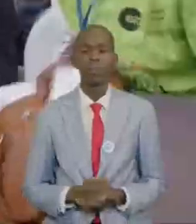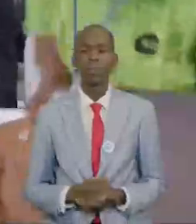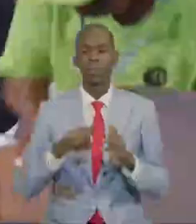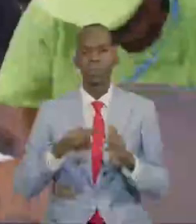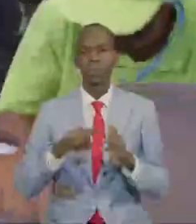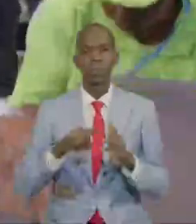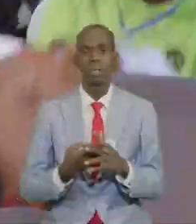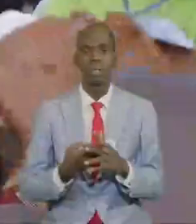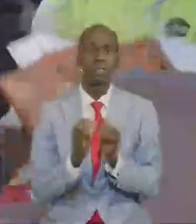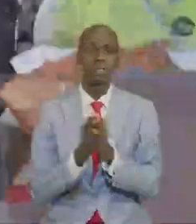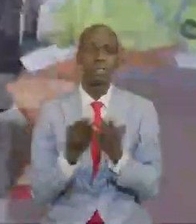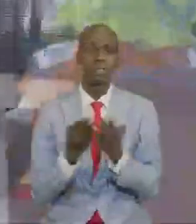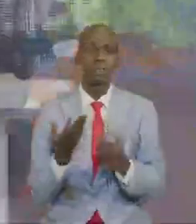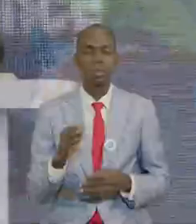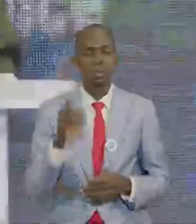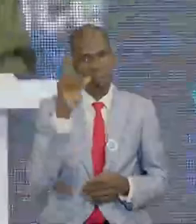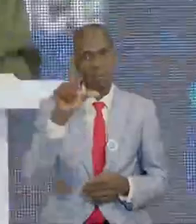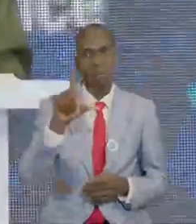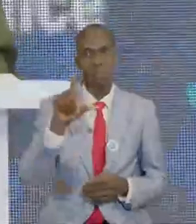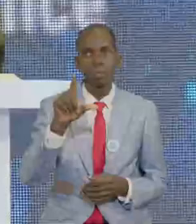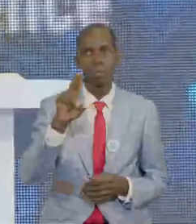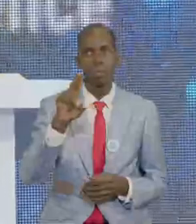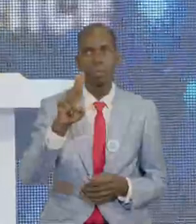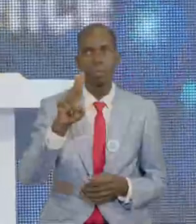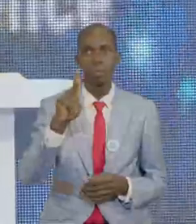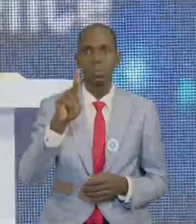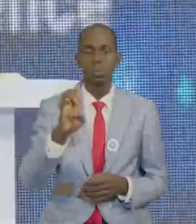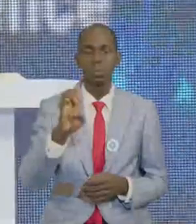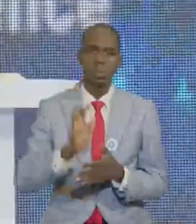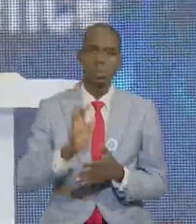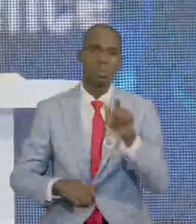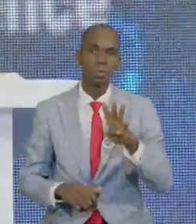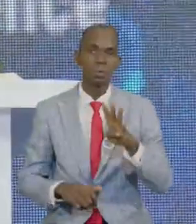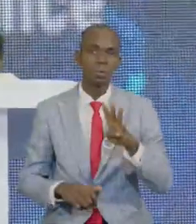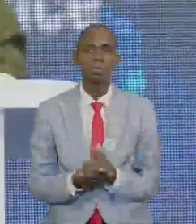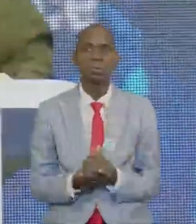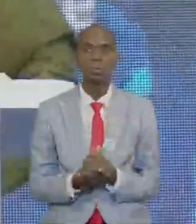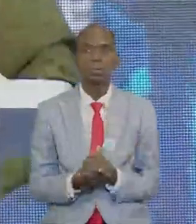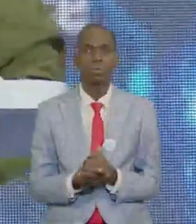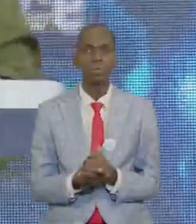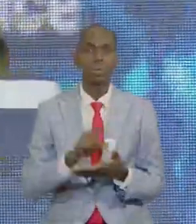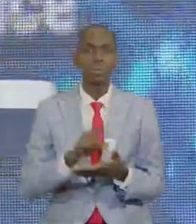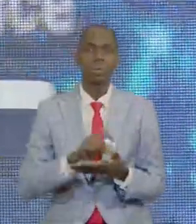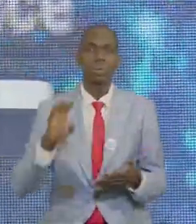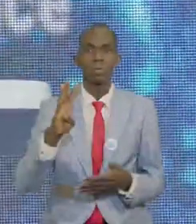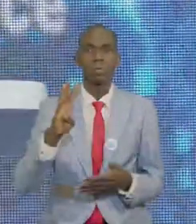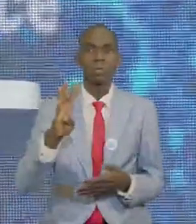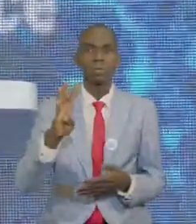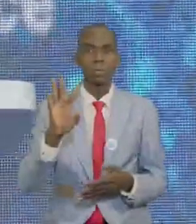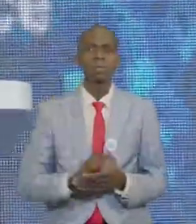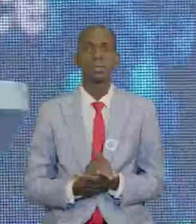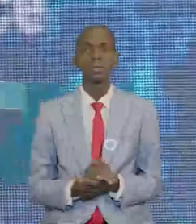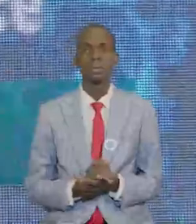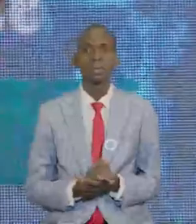chapter 24. Nous commençons avec Luc au chapitre 24. And I'm reading to you from verse 49. Je vous lis le verset